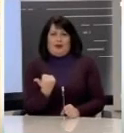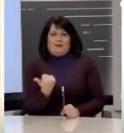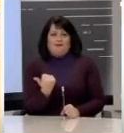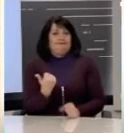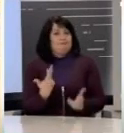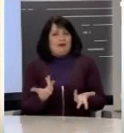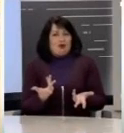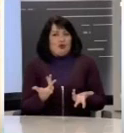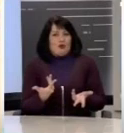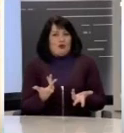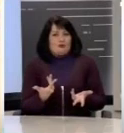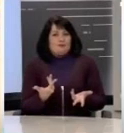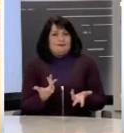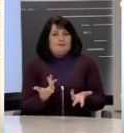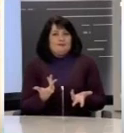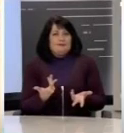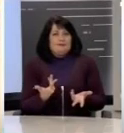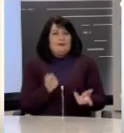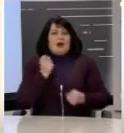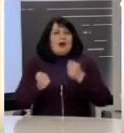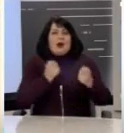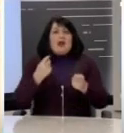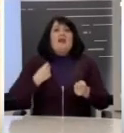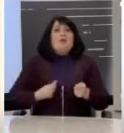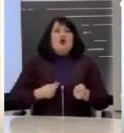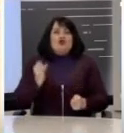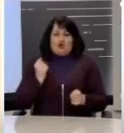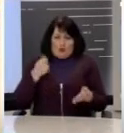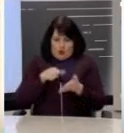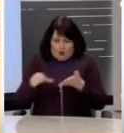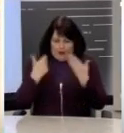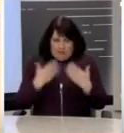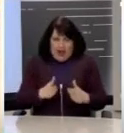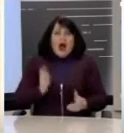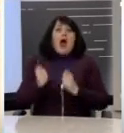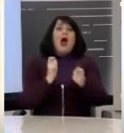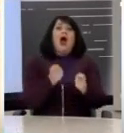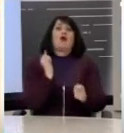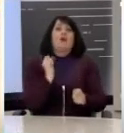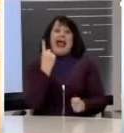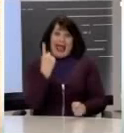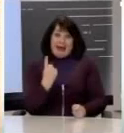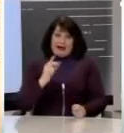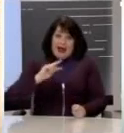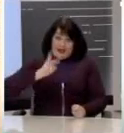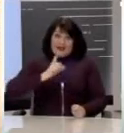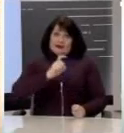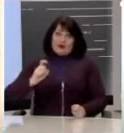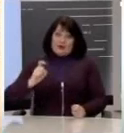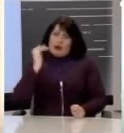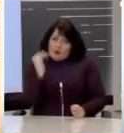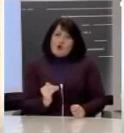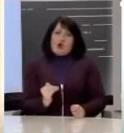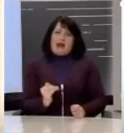η πορεία των ληξιπροθέσμων υποχρεώσεων του Δημοσίου που μειώθηκαν κατά 1 δις και δεν αυξήθηκαν,